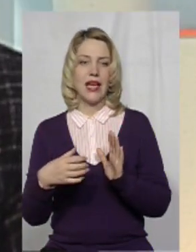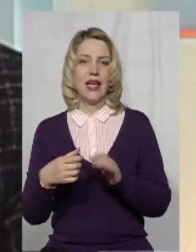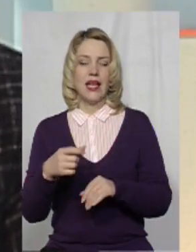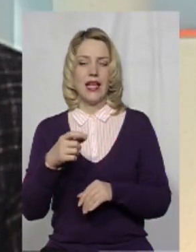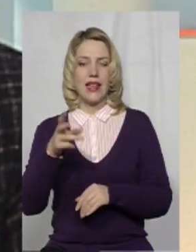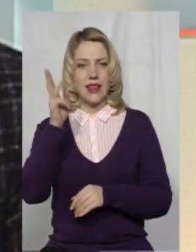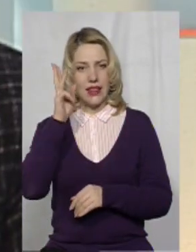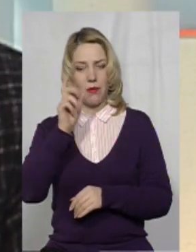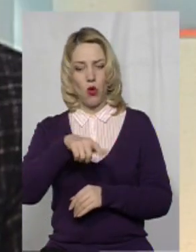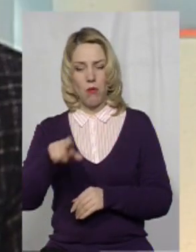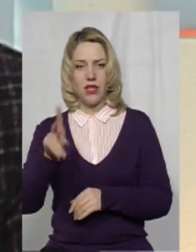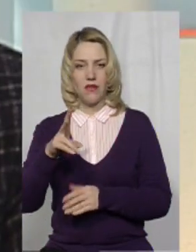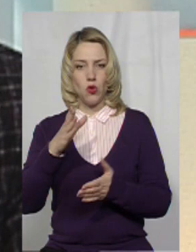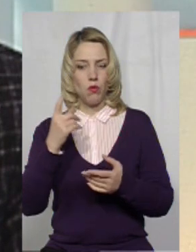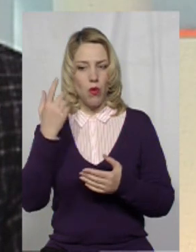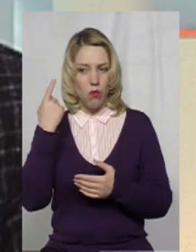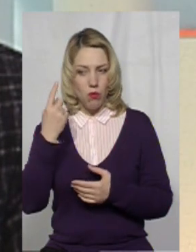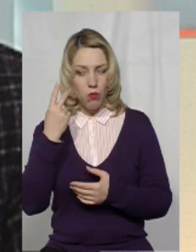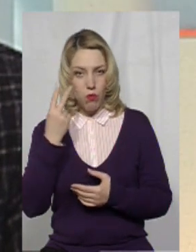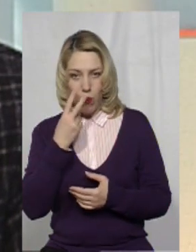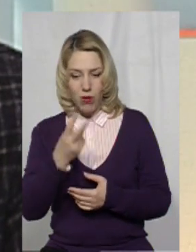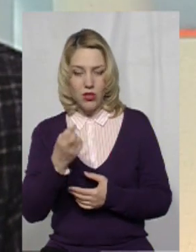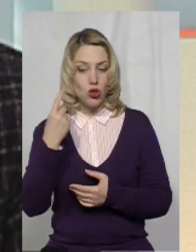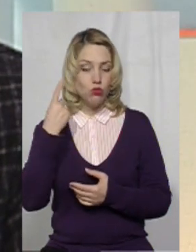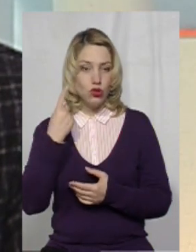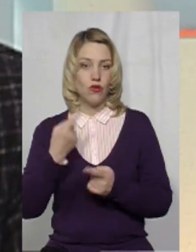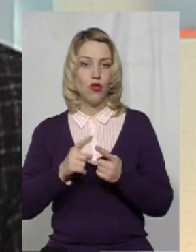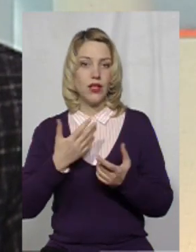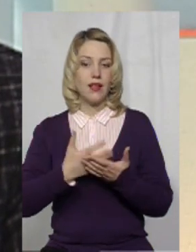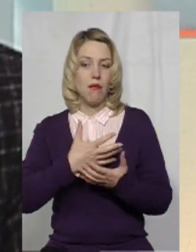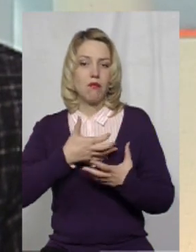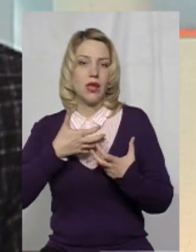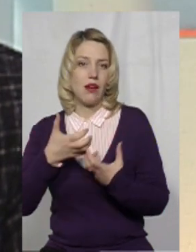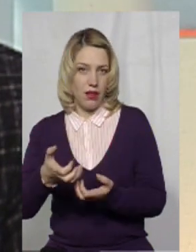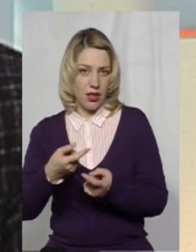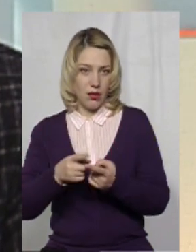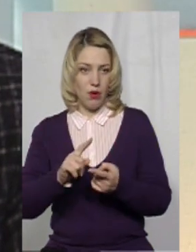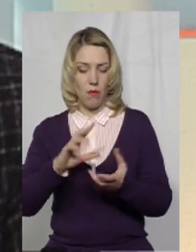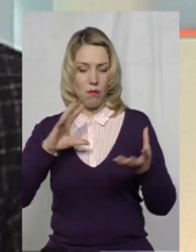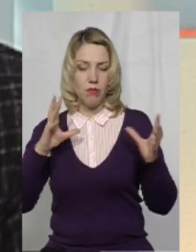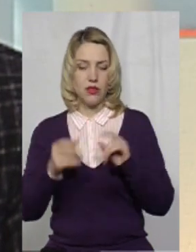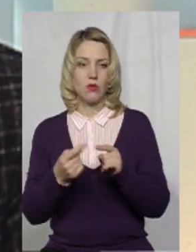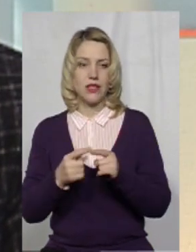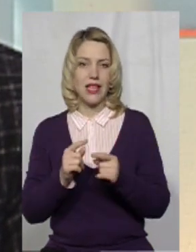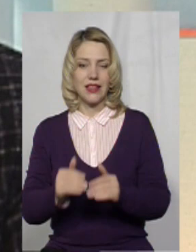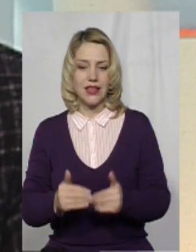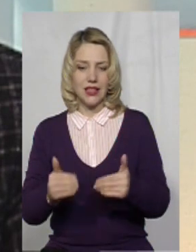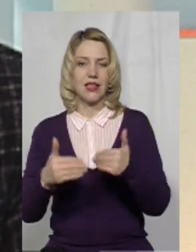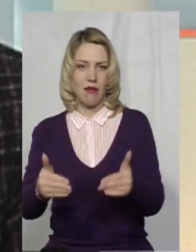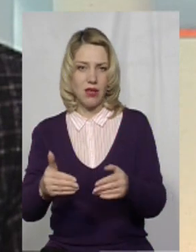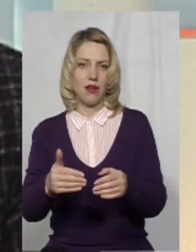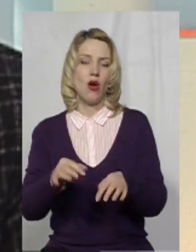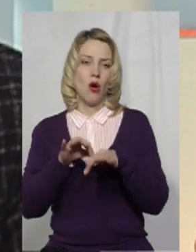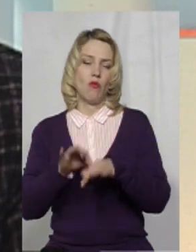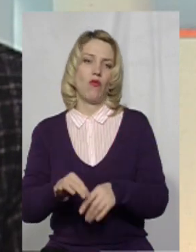дипломатів, які побачили, почули, і вони є прихильниками, тому що самим головним таким підсумком стало динаміка проведення